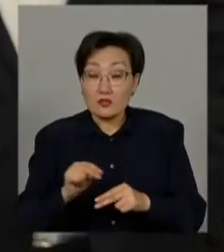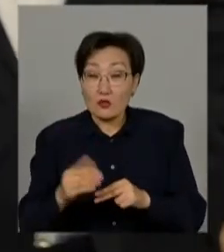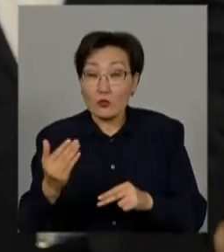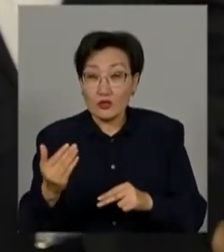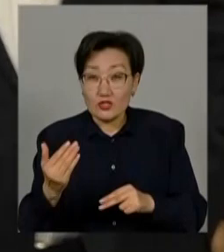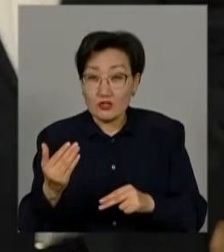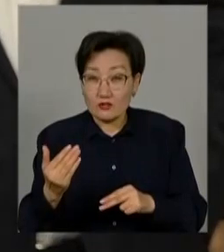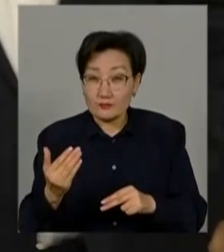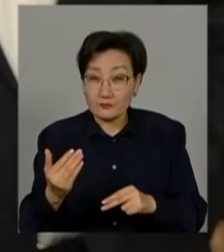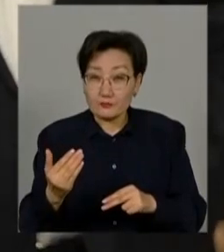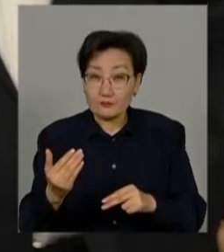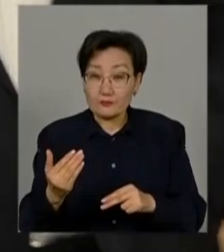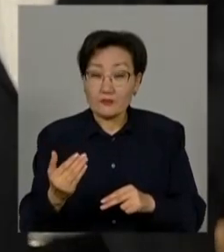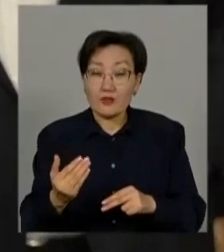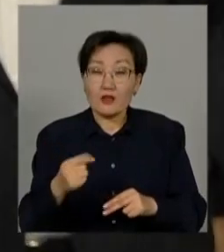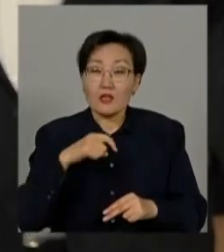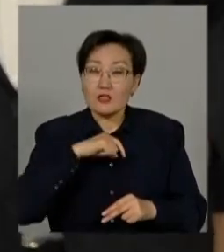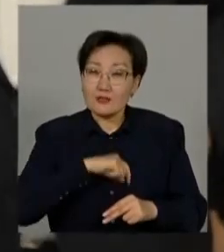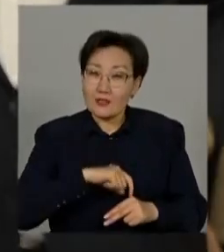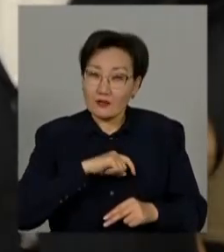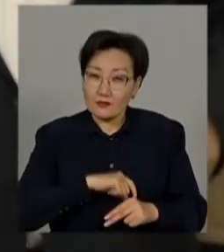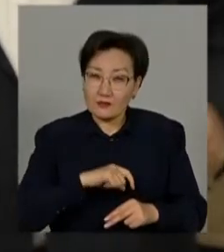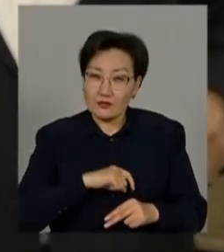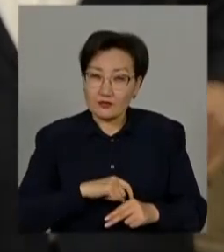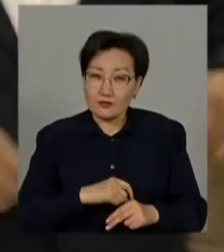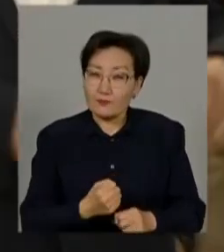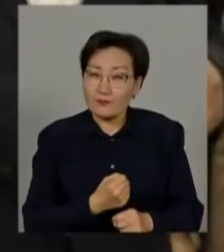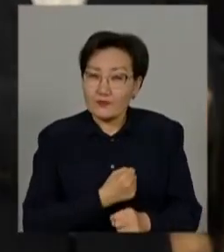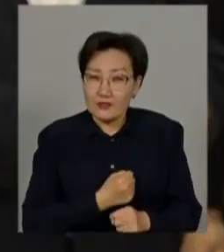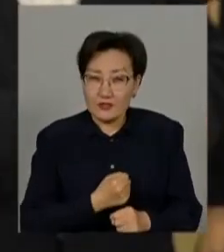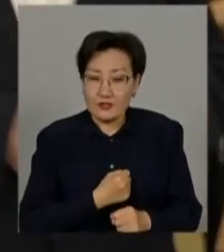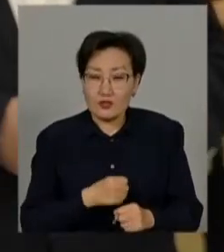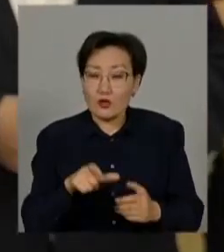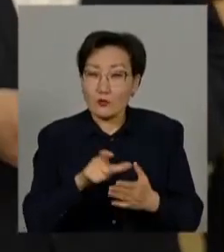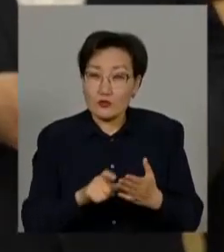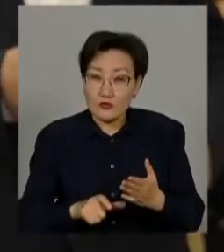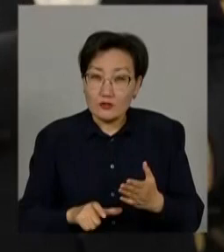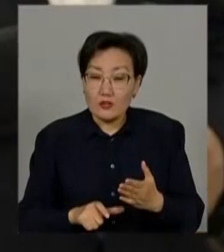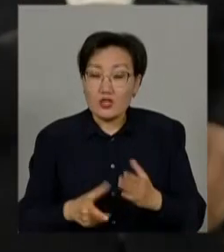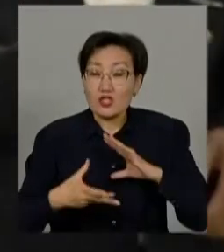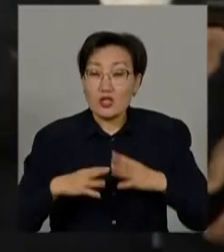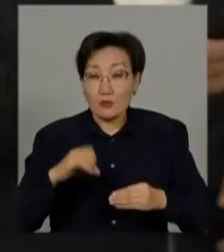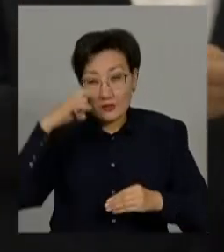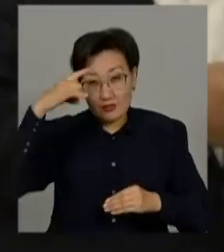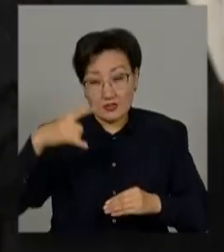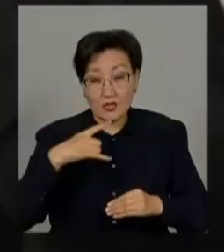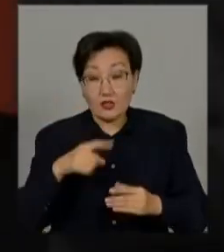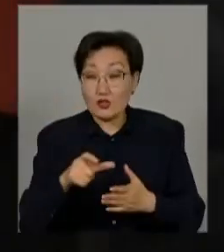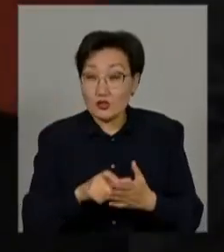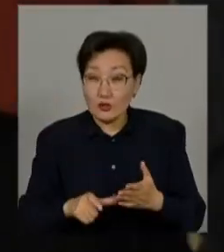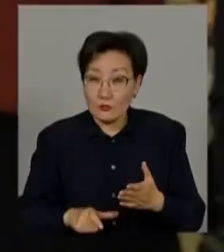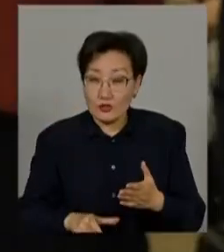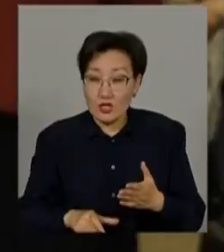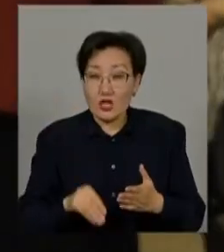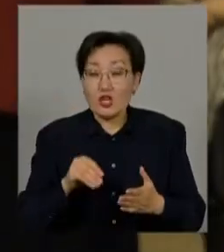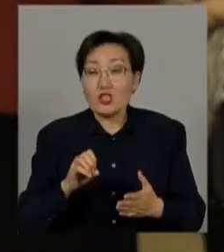сағыныш. Сағыныш лирикасы, сосын бүгісі жалпы қазақ поэзиясының Жезгиігі